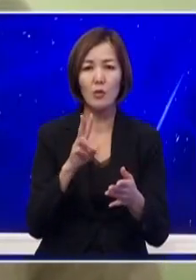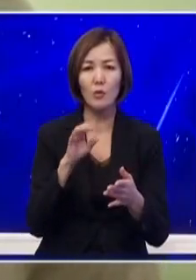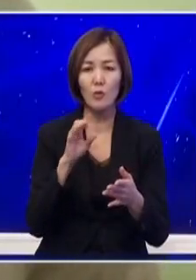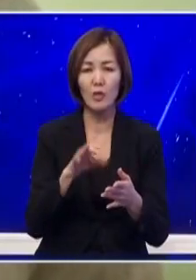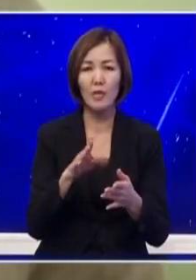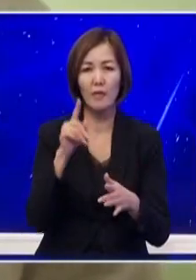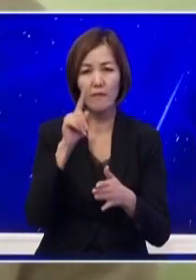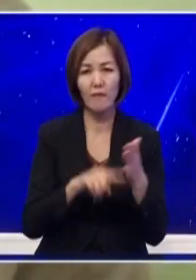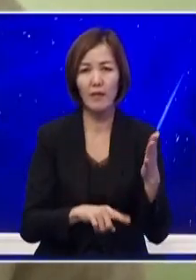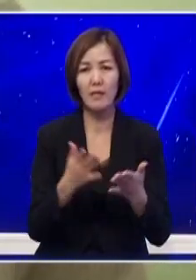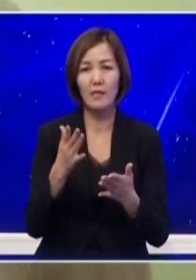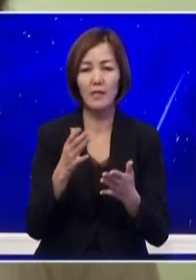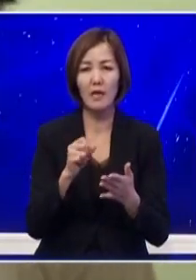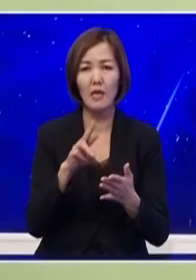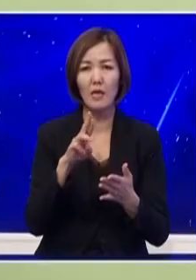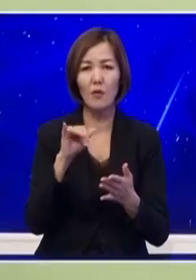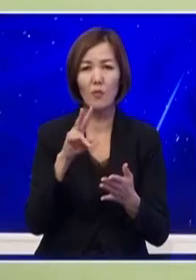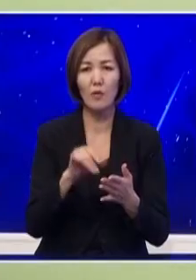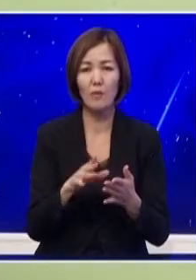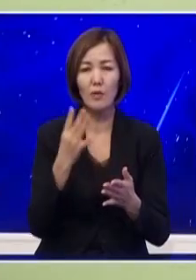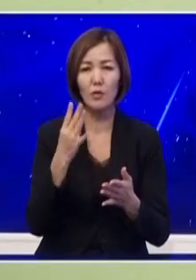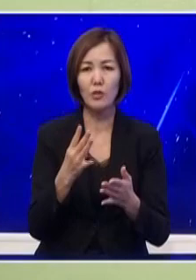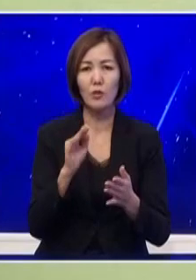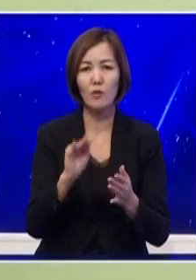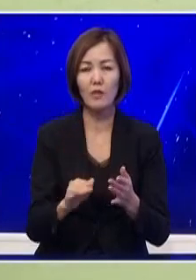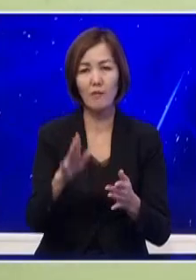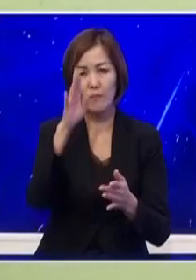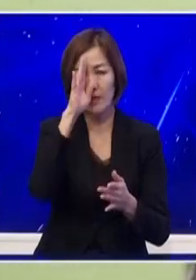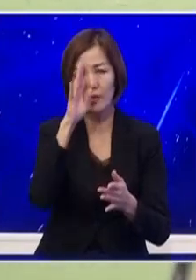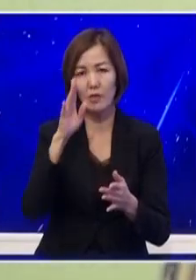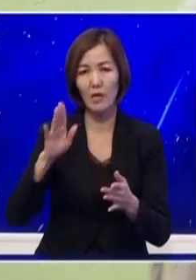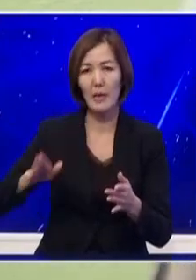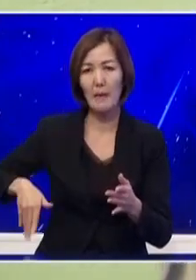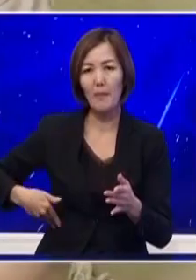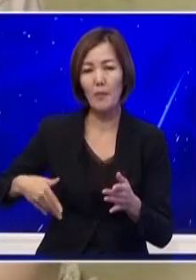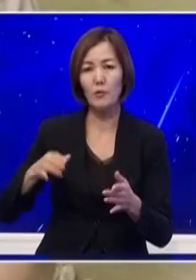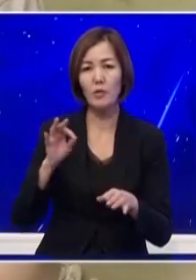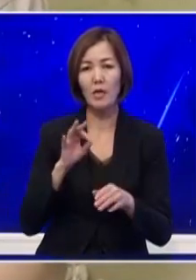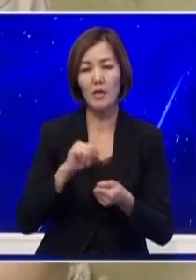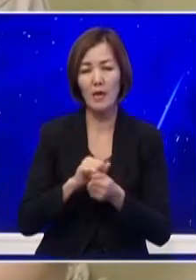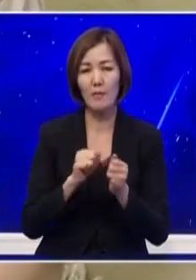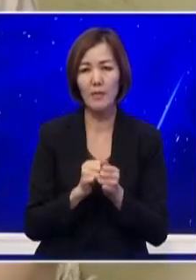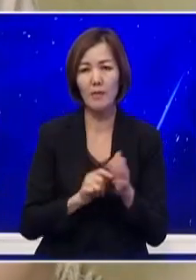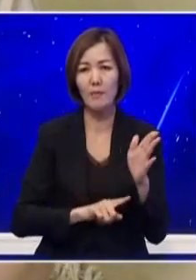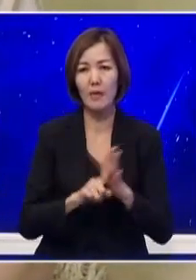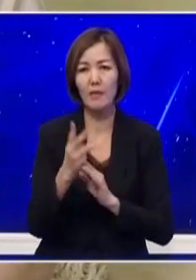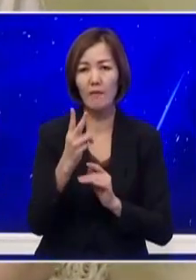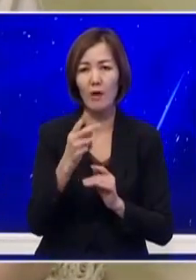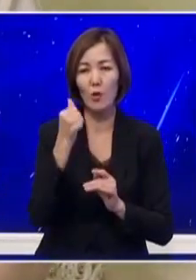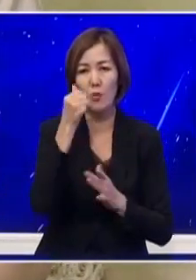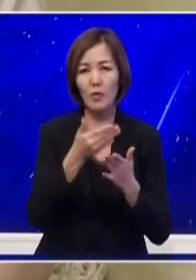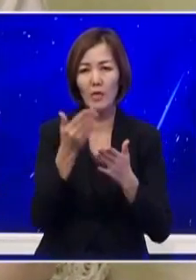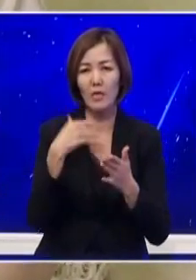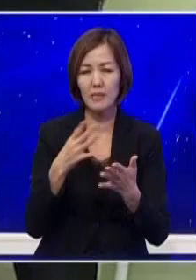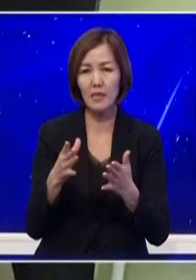мама Данислама Аялым Асимбекқызы. У 4-летнего мальчика камни в почках. Патологию обнаружили, когда малышу было 2 года. За